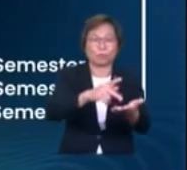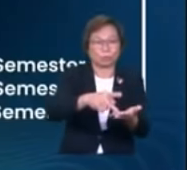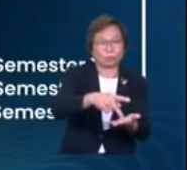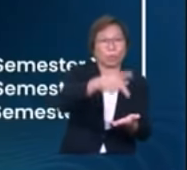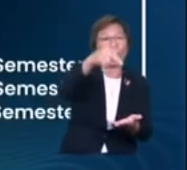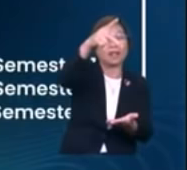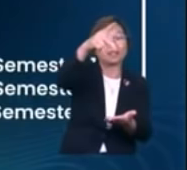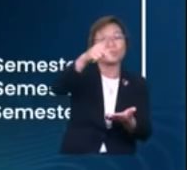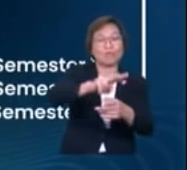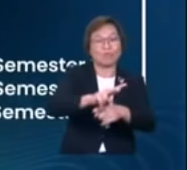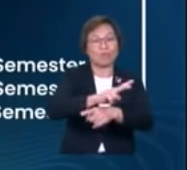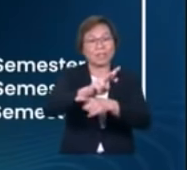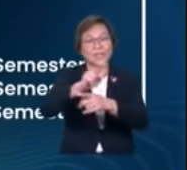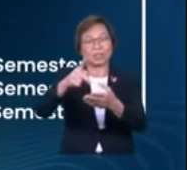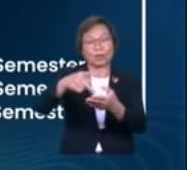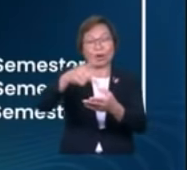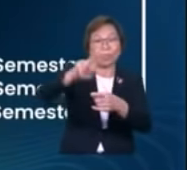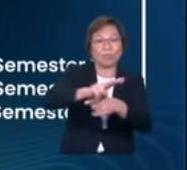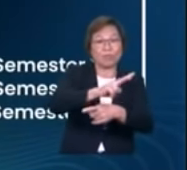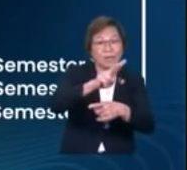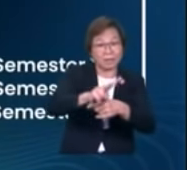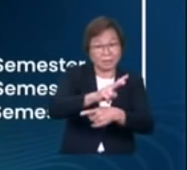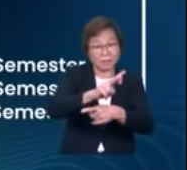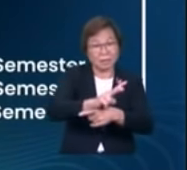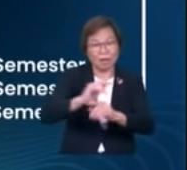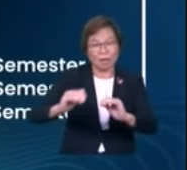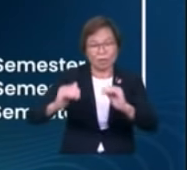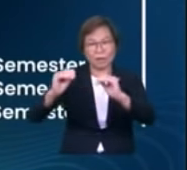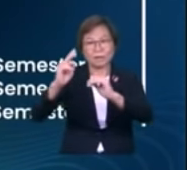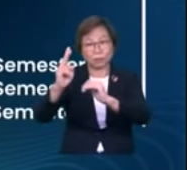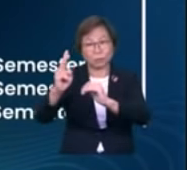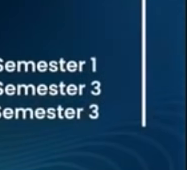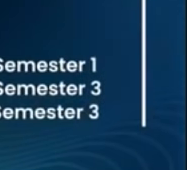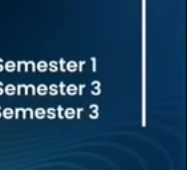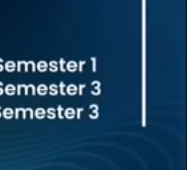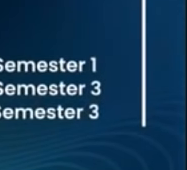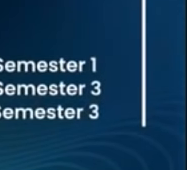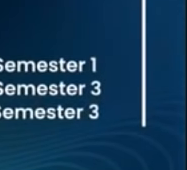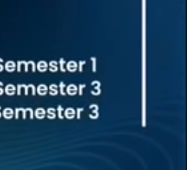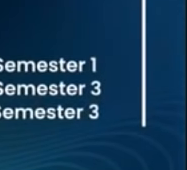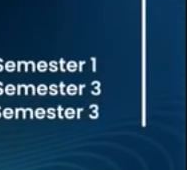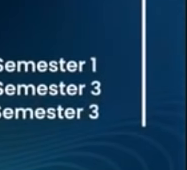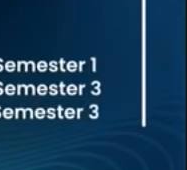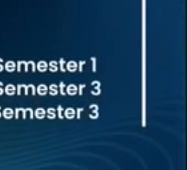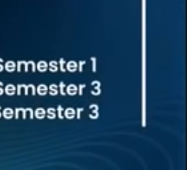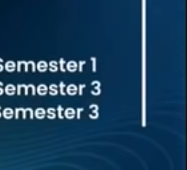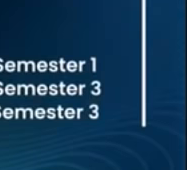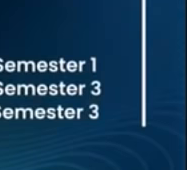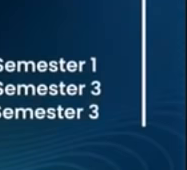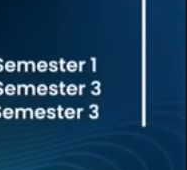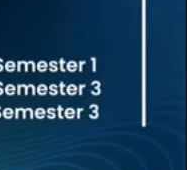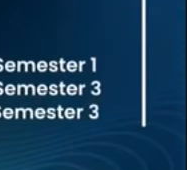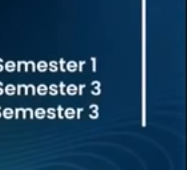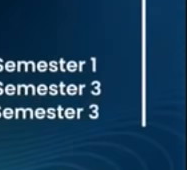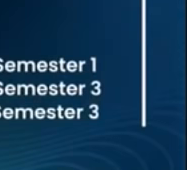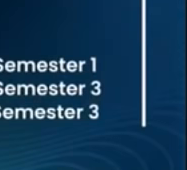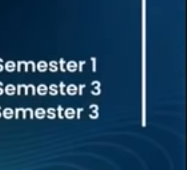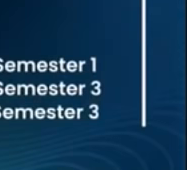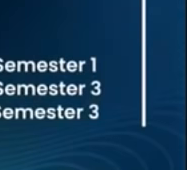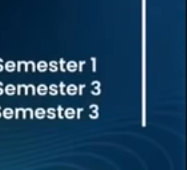Collection of pembukaan collection ini adalah fase Duo pasal 3 dan fasa 4ite